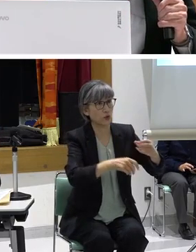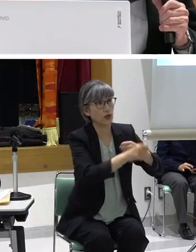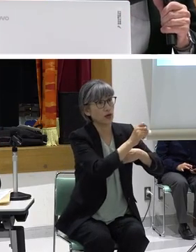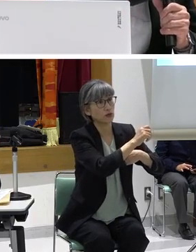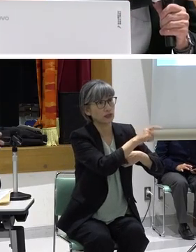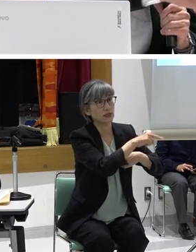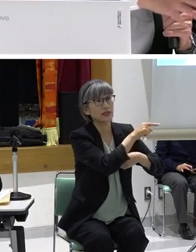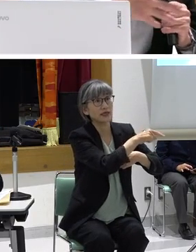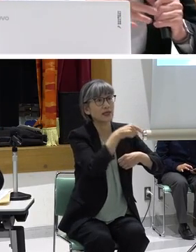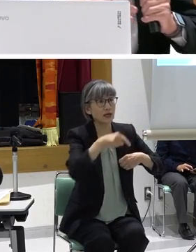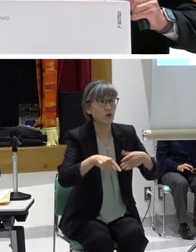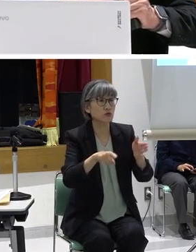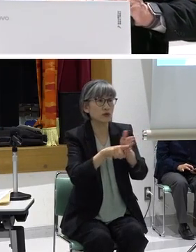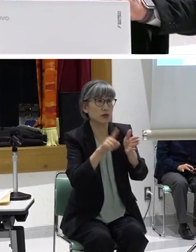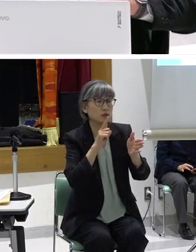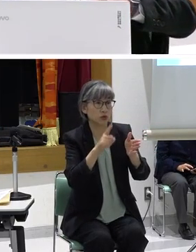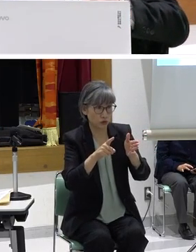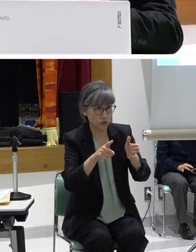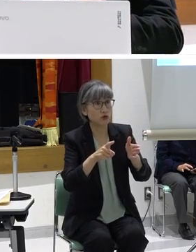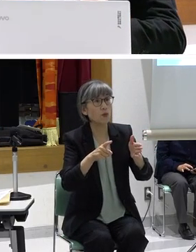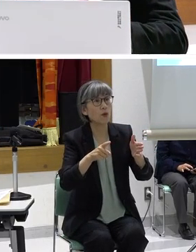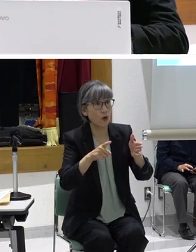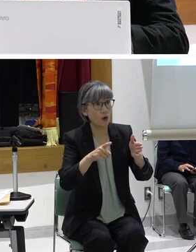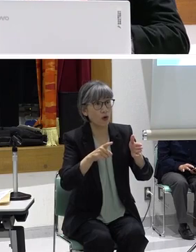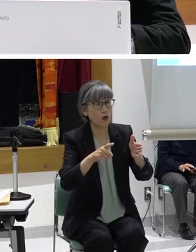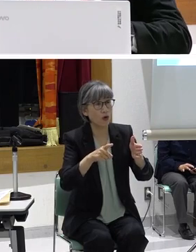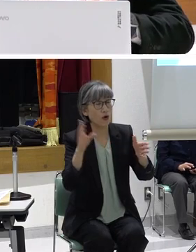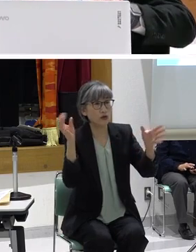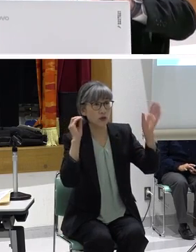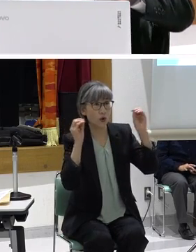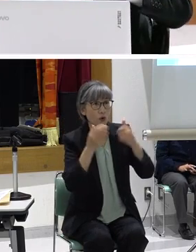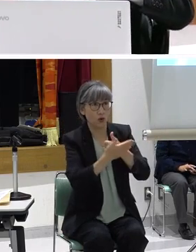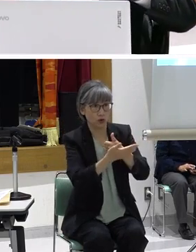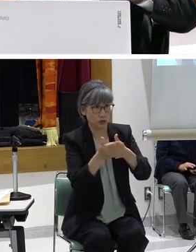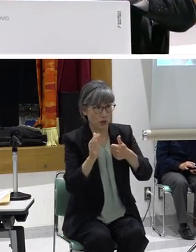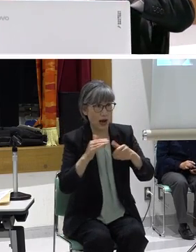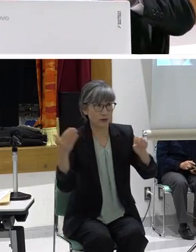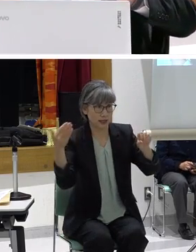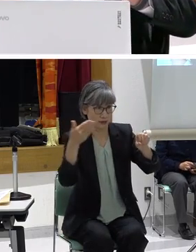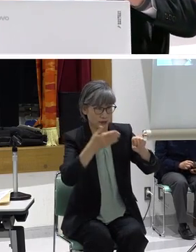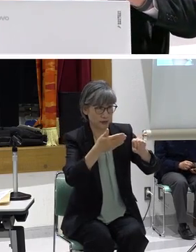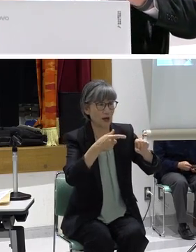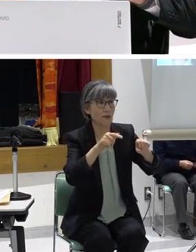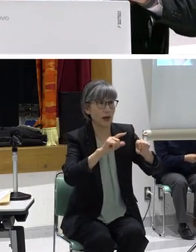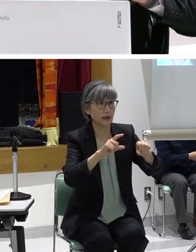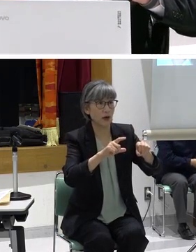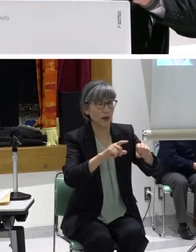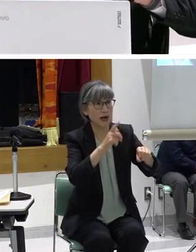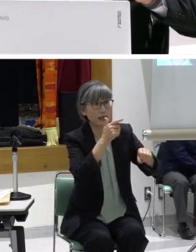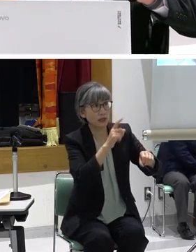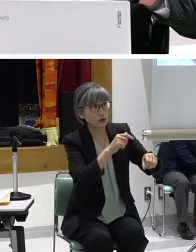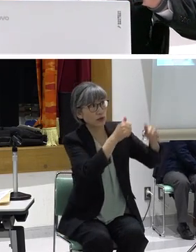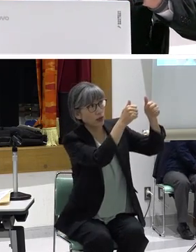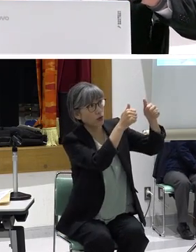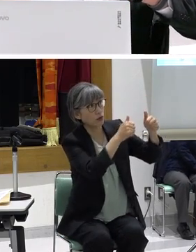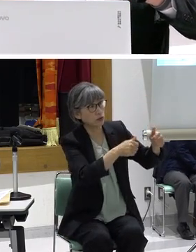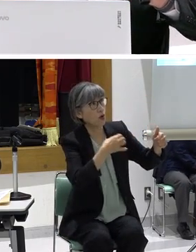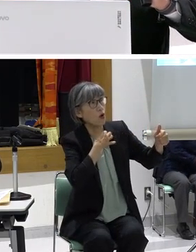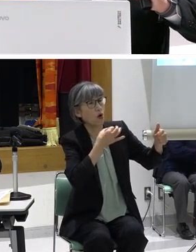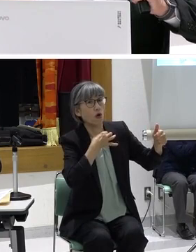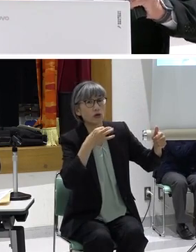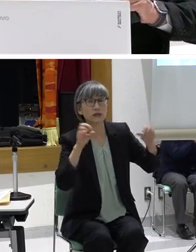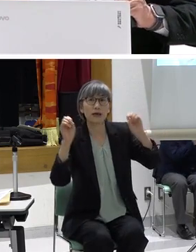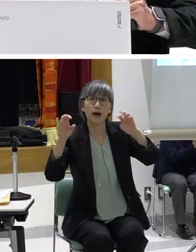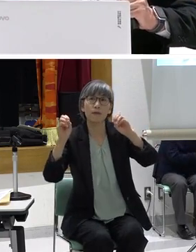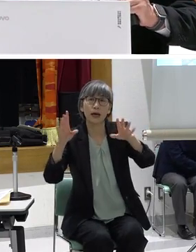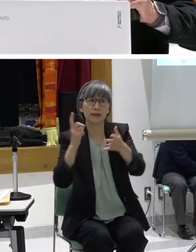記を、つけていただいてますけれども、こういった情報保障、あるいはいろんな表示、音声アナウンスだけじゃなくてそ